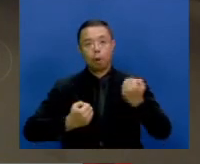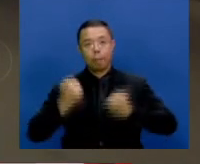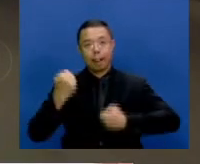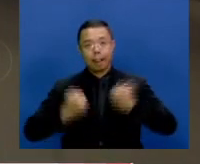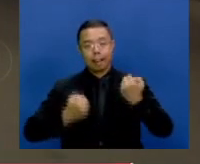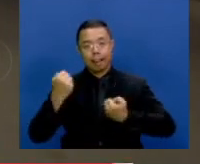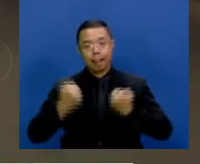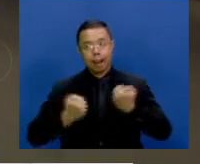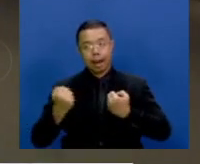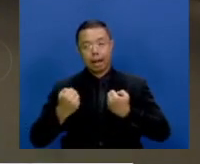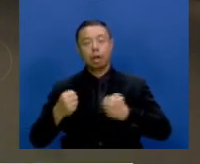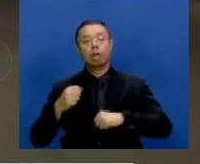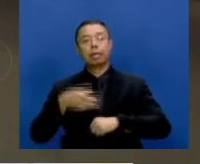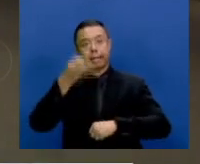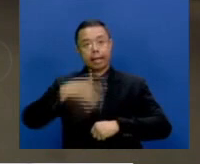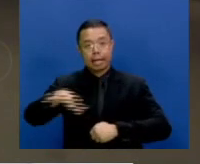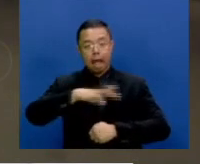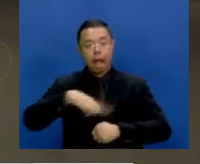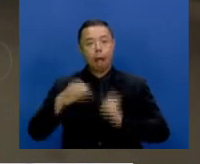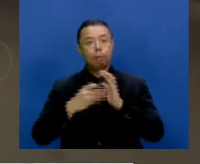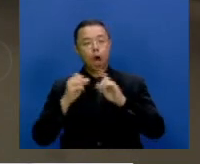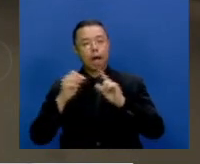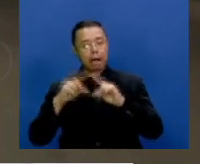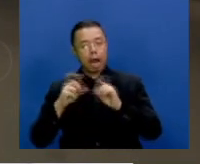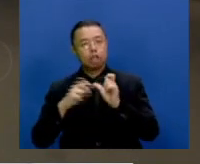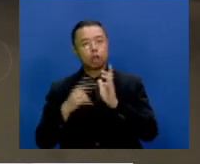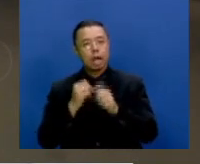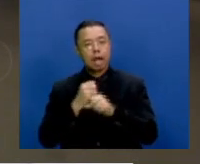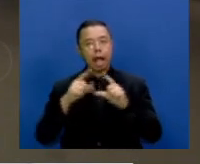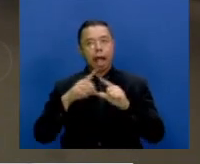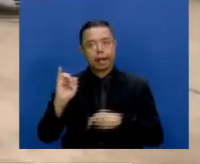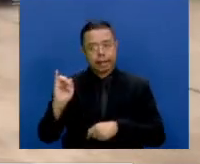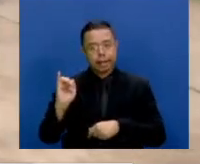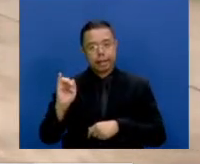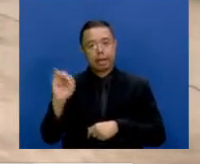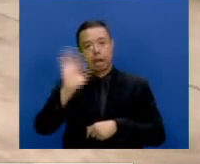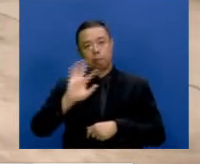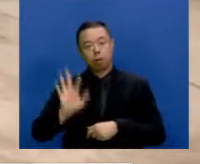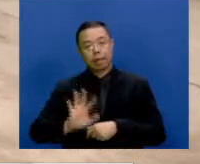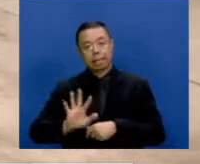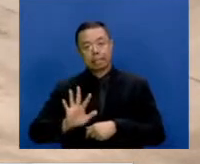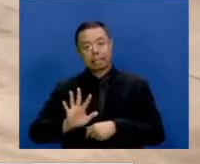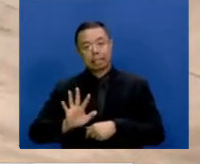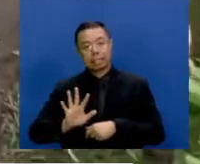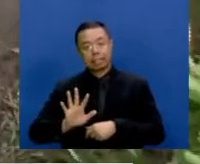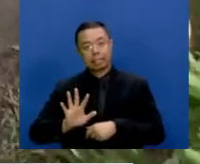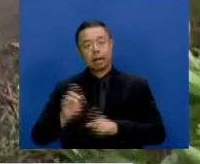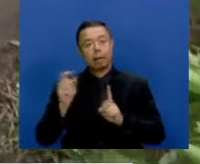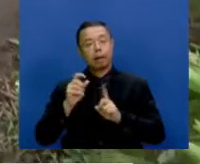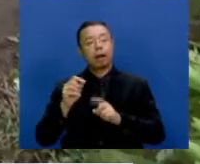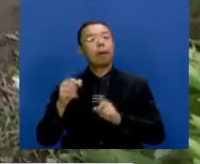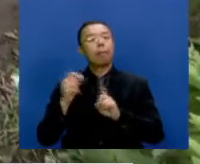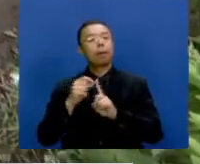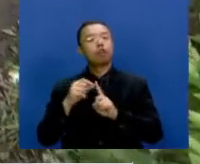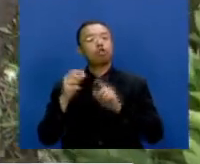terguling di Desa Muara Sungai, Kecamatan Tanah Abang, Kabupaten Padukal Abab Lematang